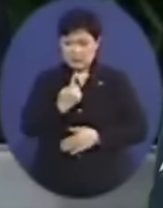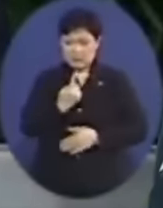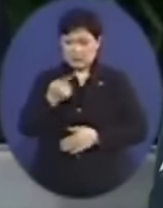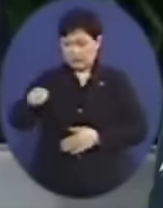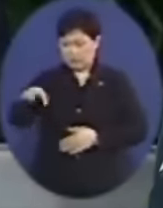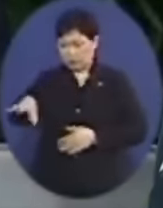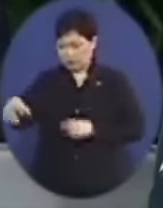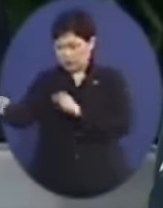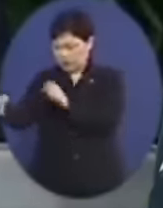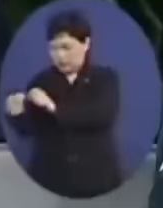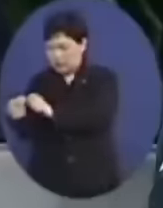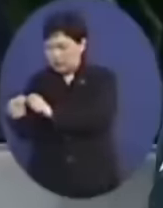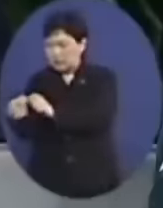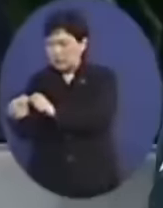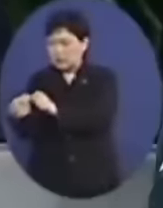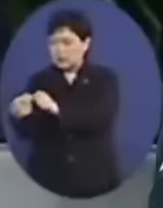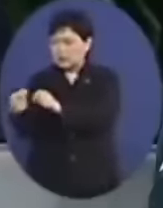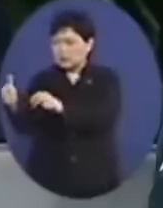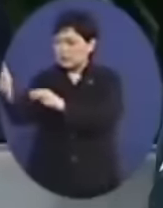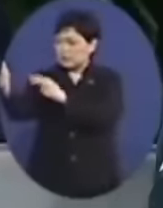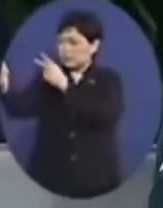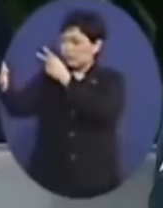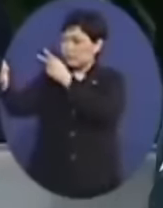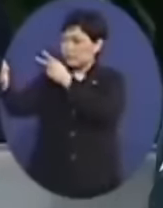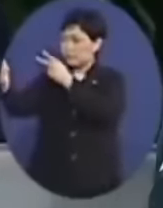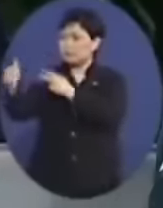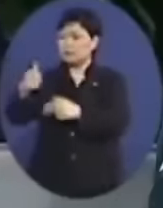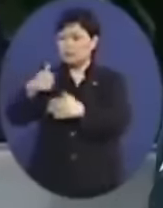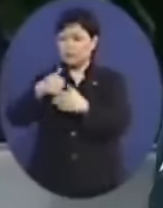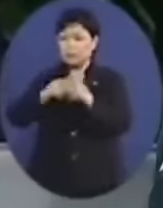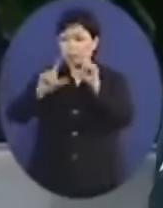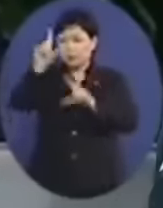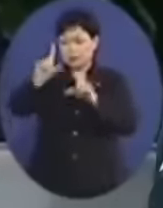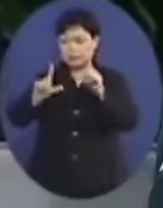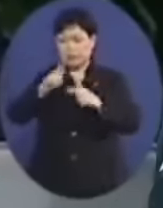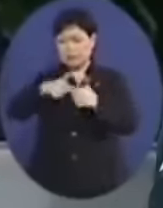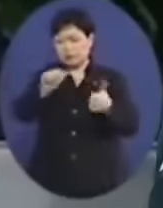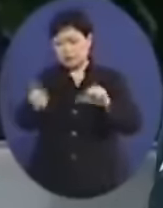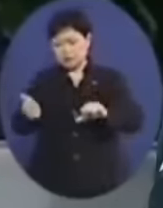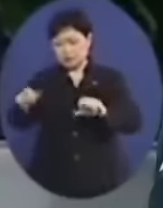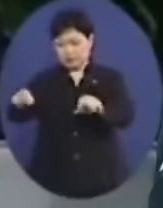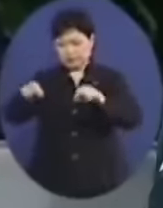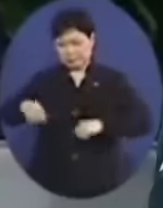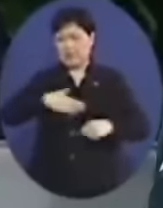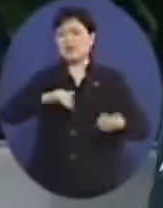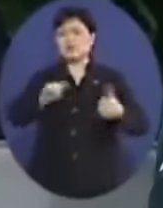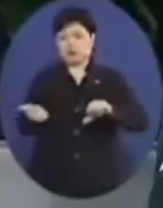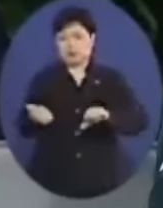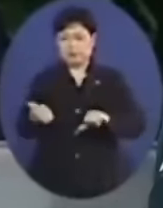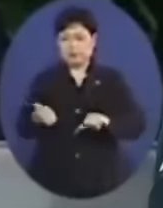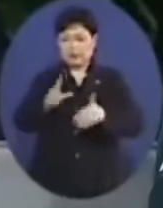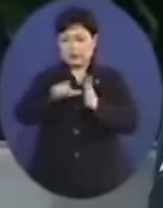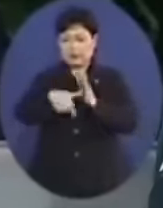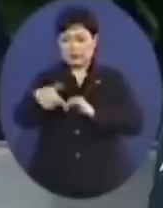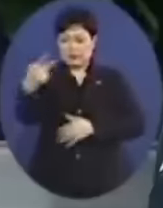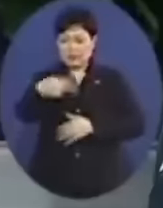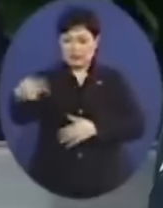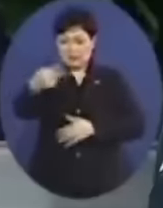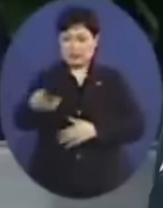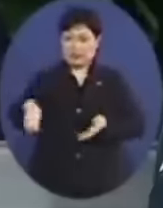곁에 있는 모습을 그린 것은 예수 죽음 내 죽음 아 시간은 2년